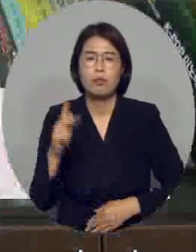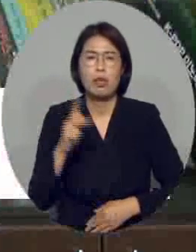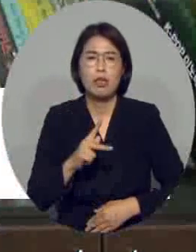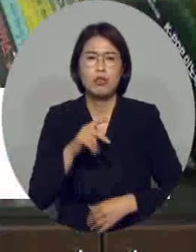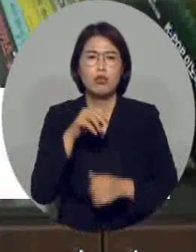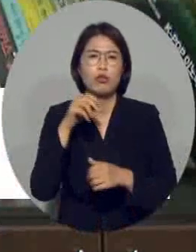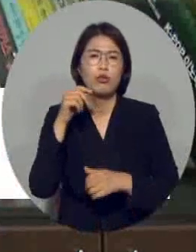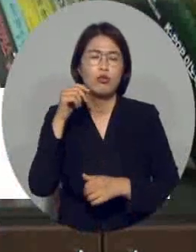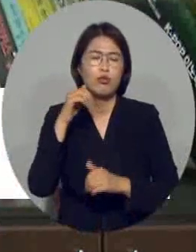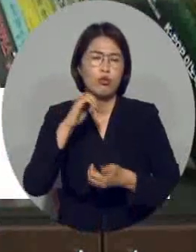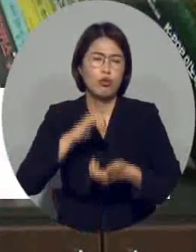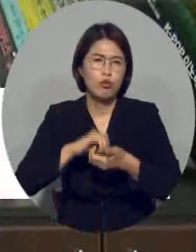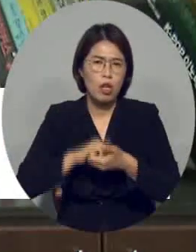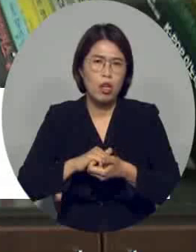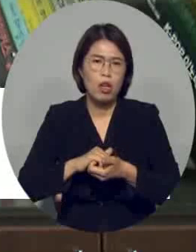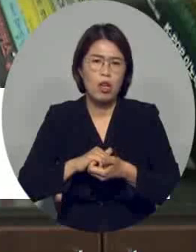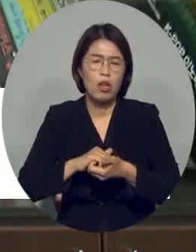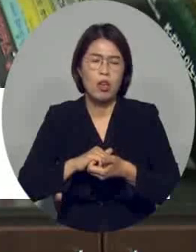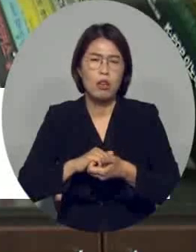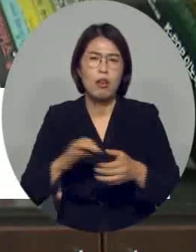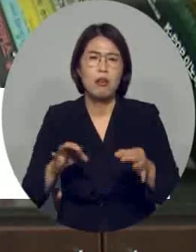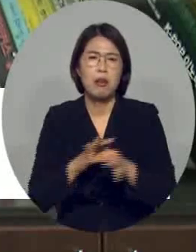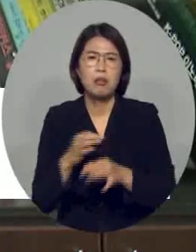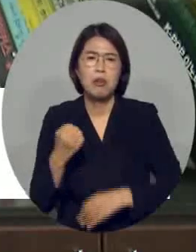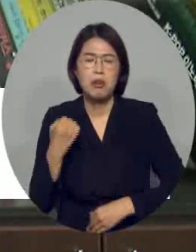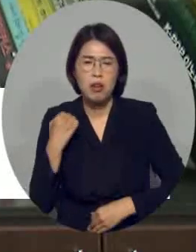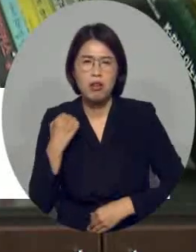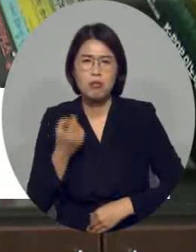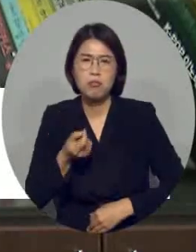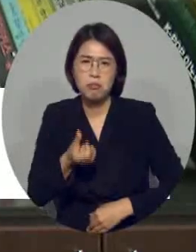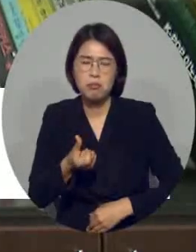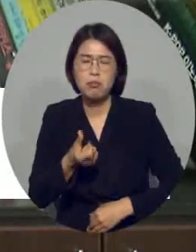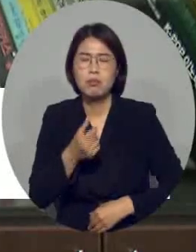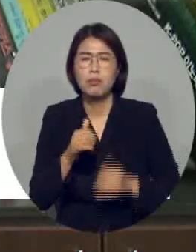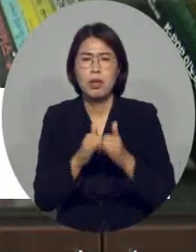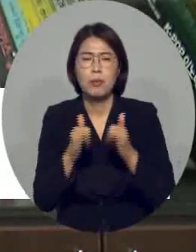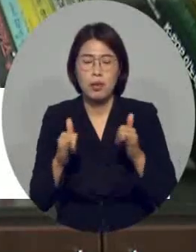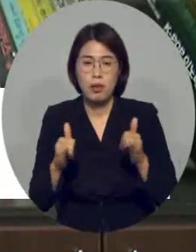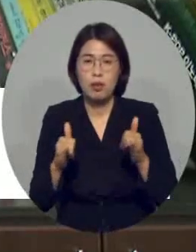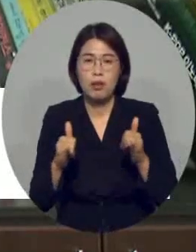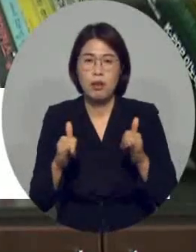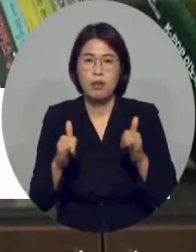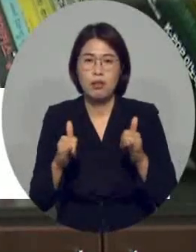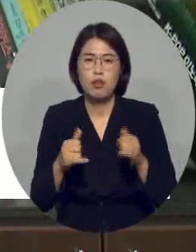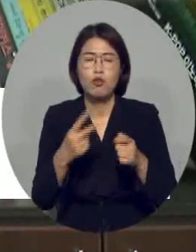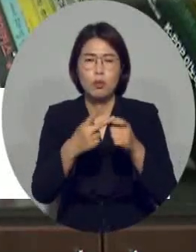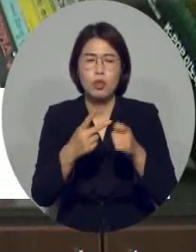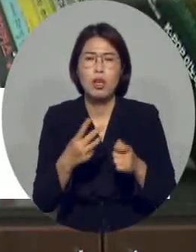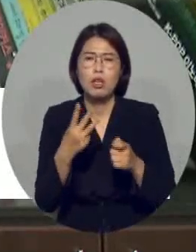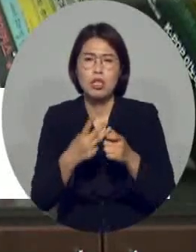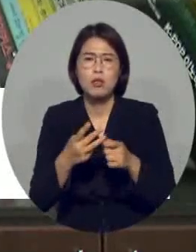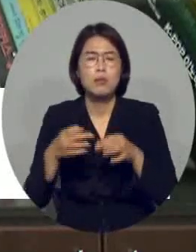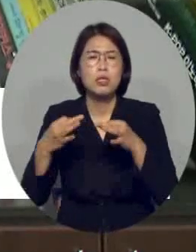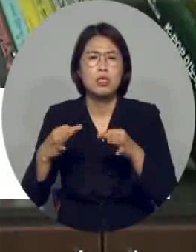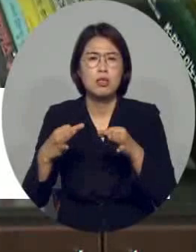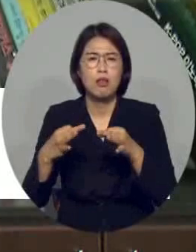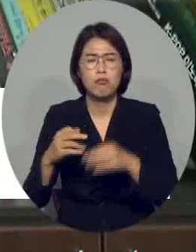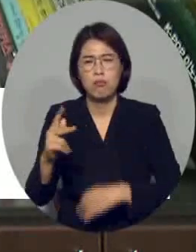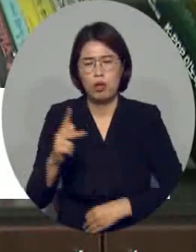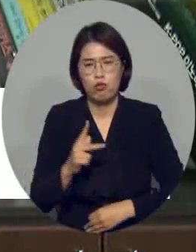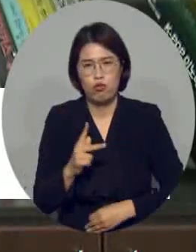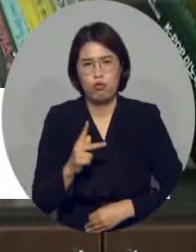하면 할수록 오히려 경제력이 취약한 계층에서는 제2, 제3의 금융사를 이용할 수밖에